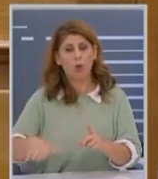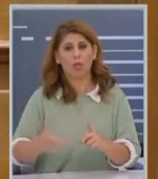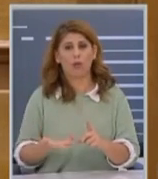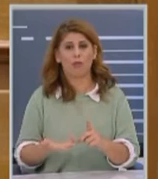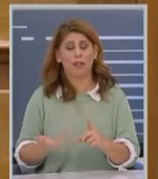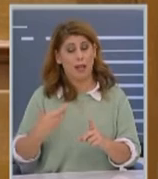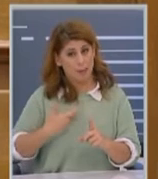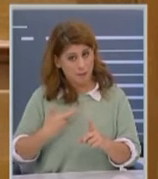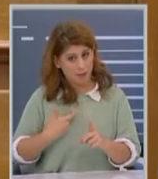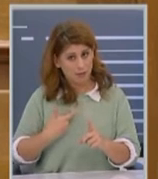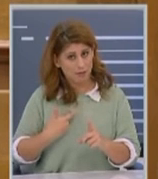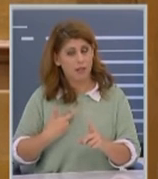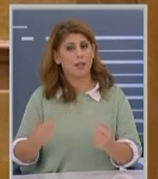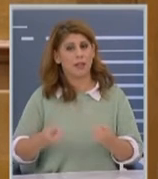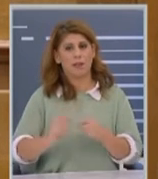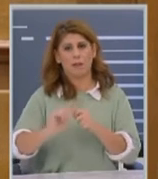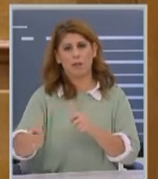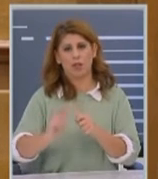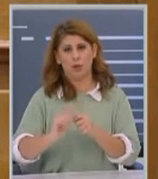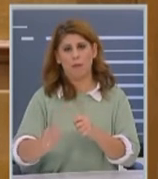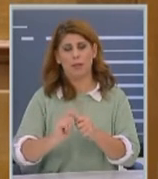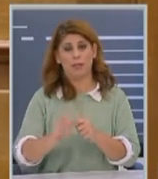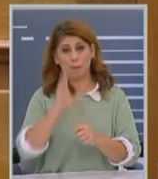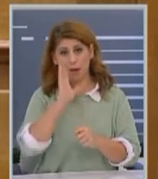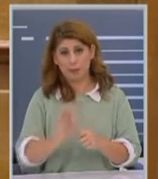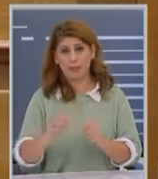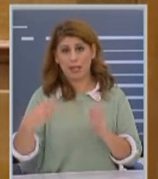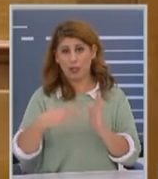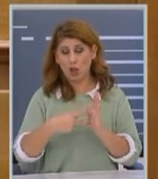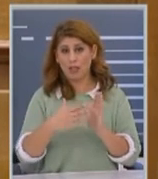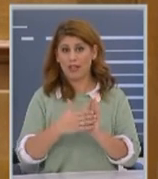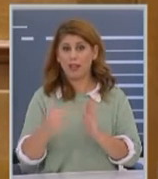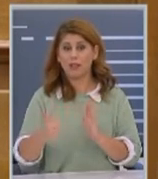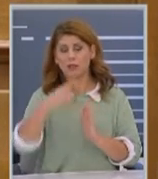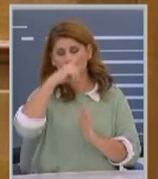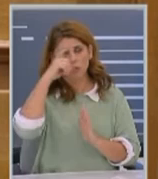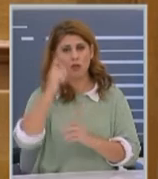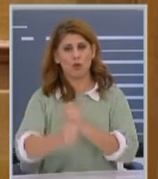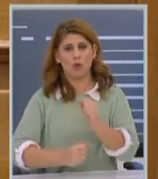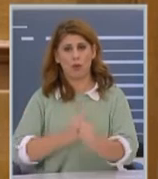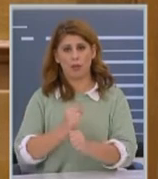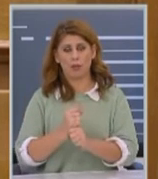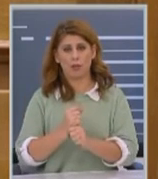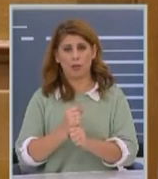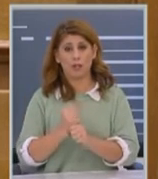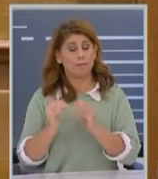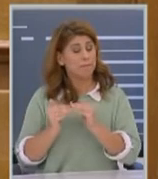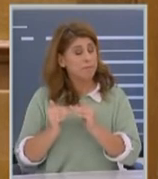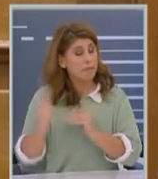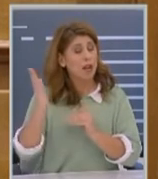λοιπόν κάναμε πληρωμές. Όντως το 2016 που ήταν μια δύσκολη χρονιά ξεπεράσαμε κάθε